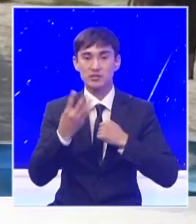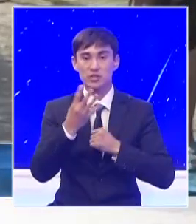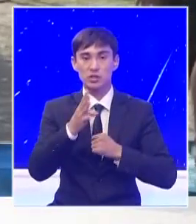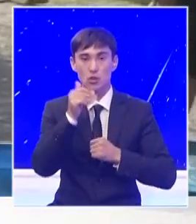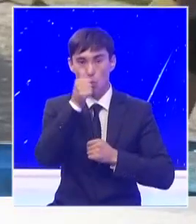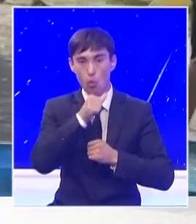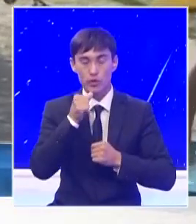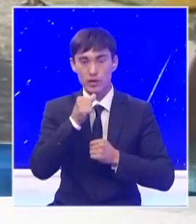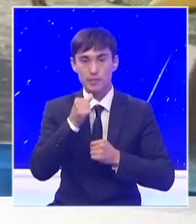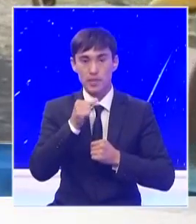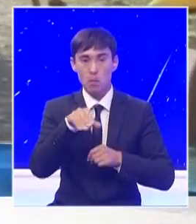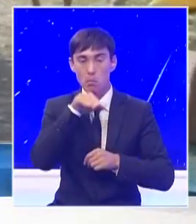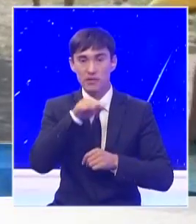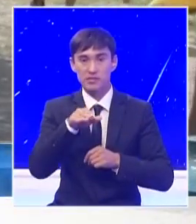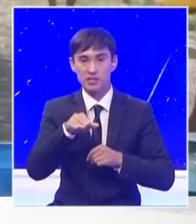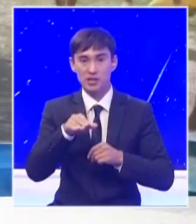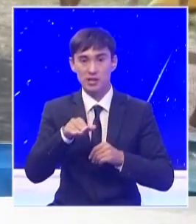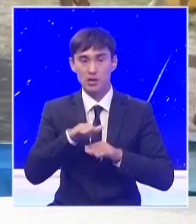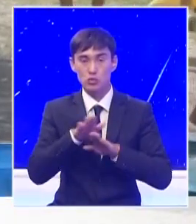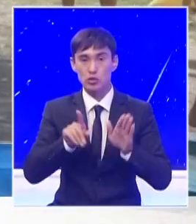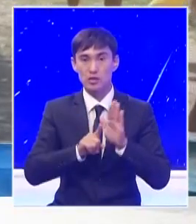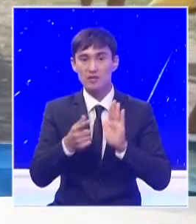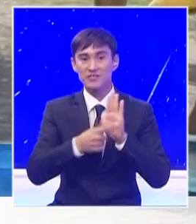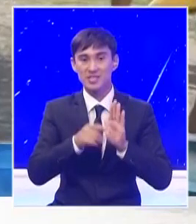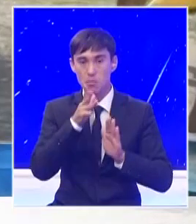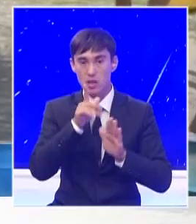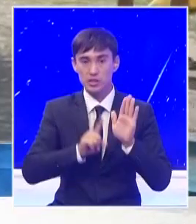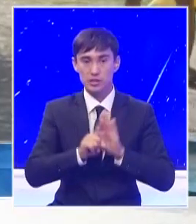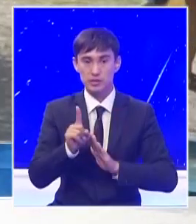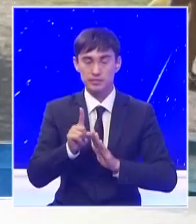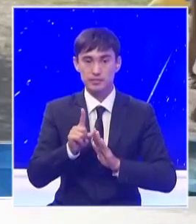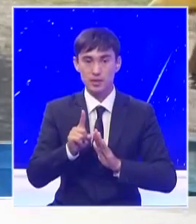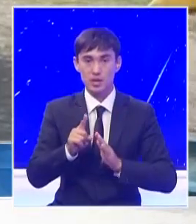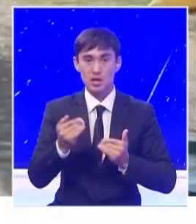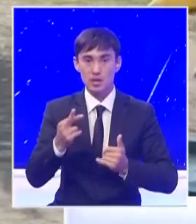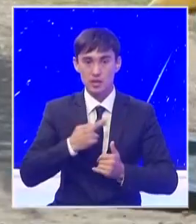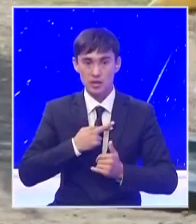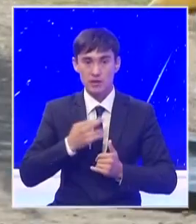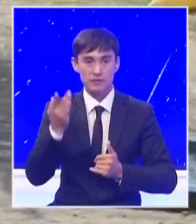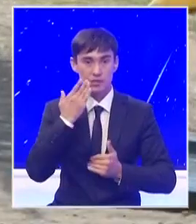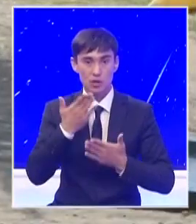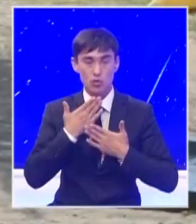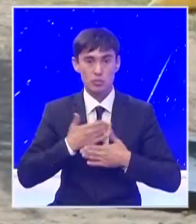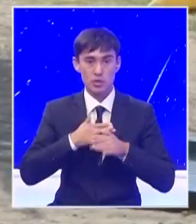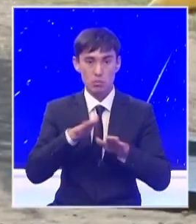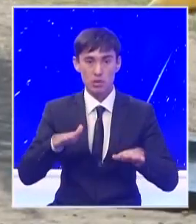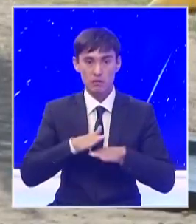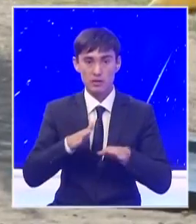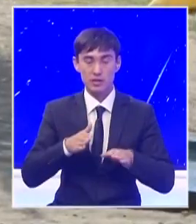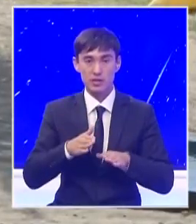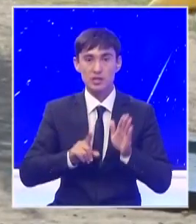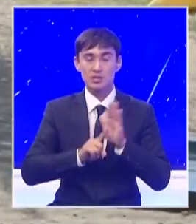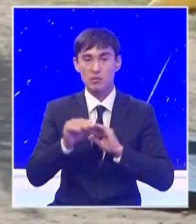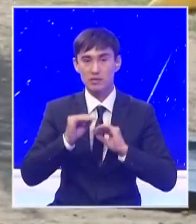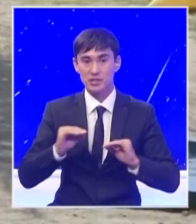в профессионально уже лет в 7. Я всегда любила плавать, с